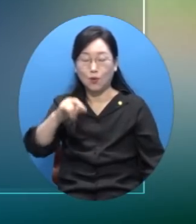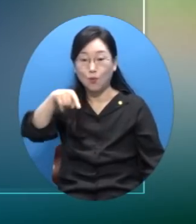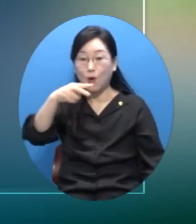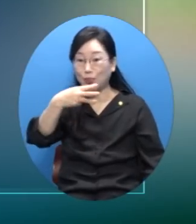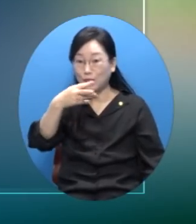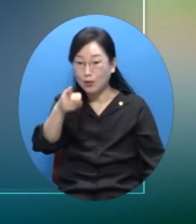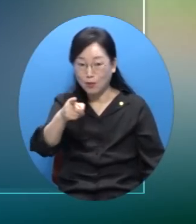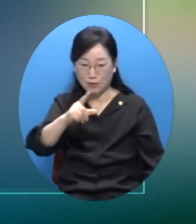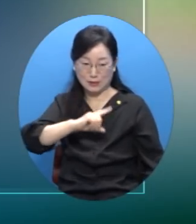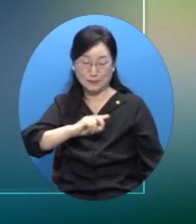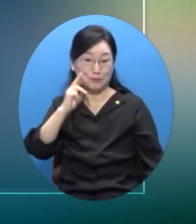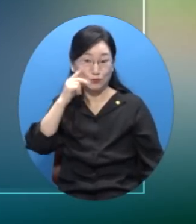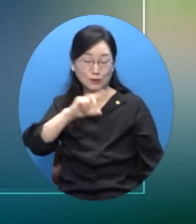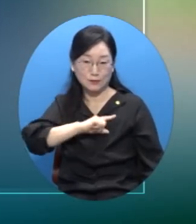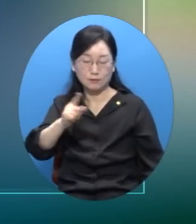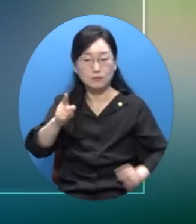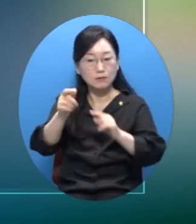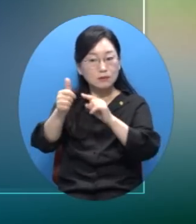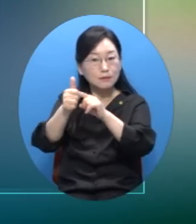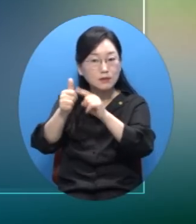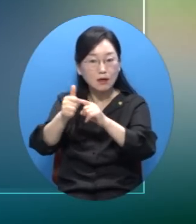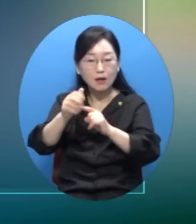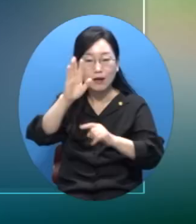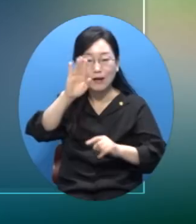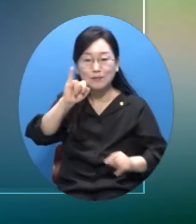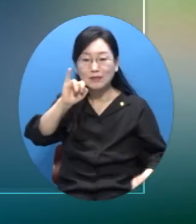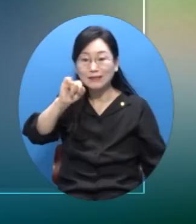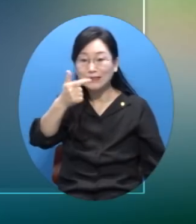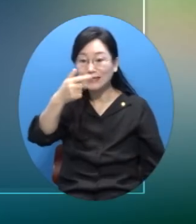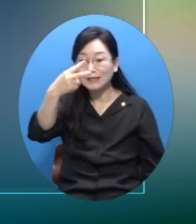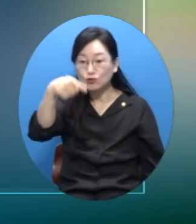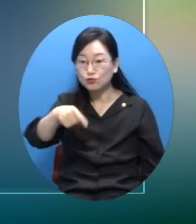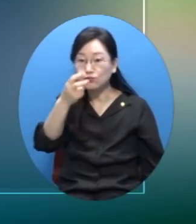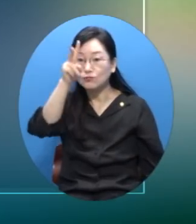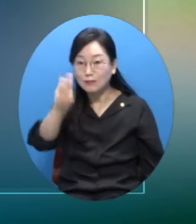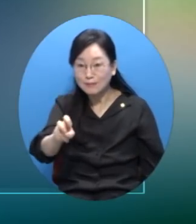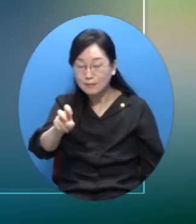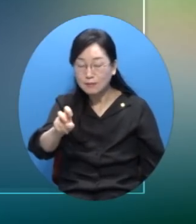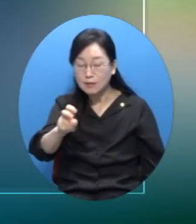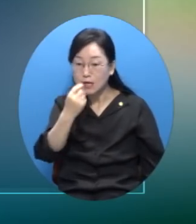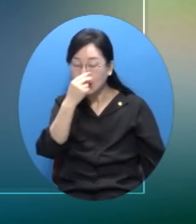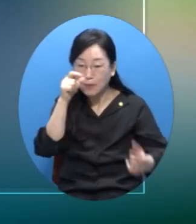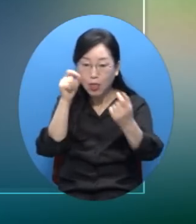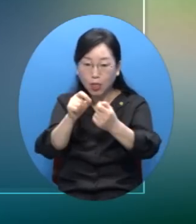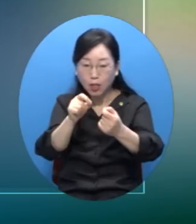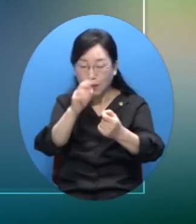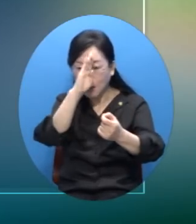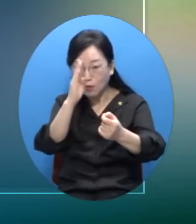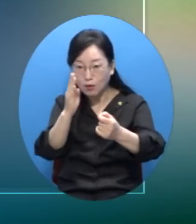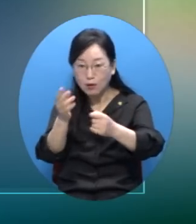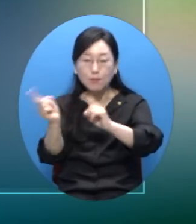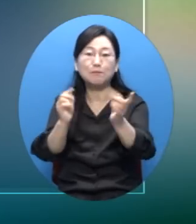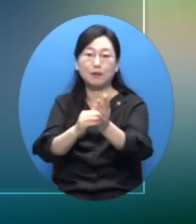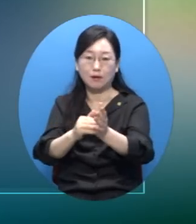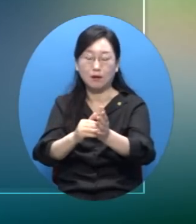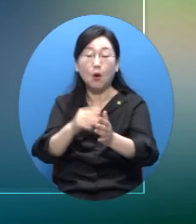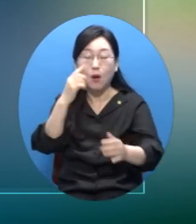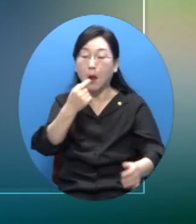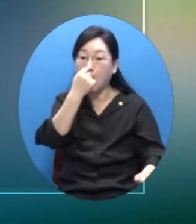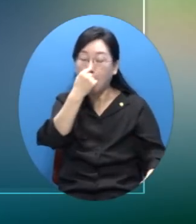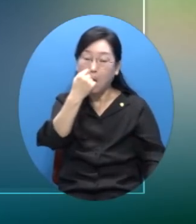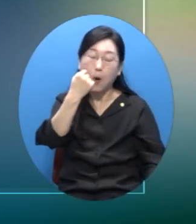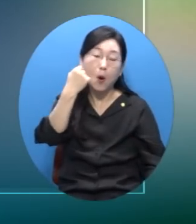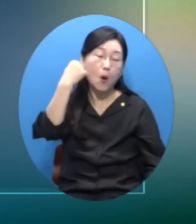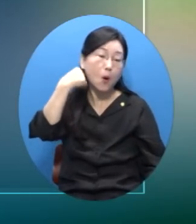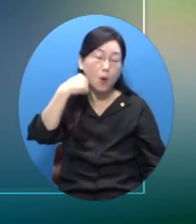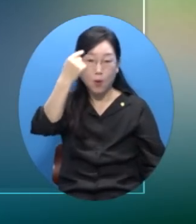웽인데 이분이 비인두암 말기에서 고침을 받은 것입니다. 비인두암이라는 게 뭐냐면 코 뒤로부터 이 뇌까지 이르는 그곳에 암이